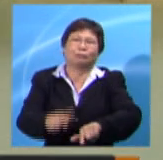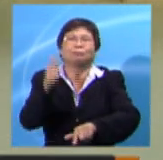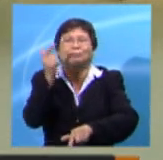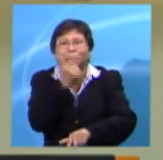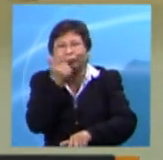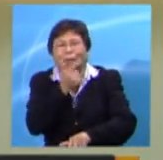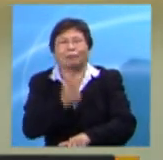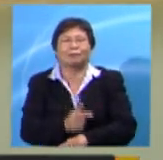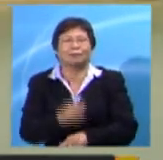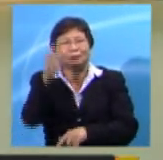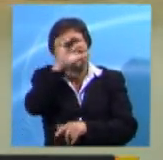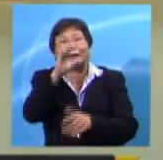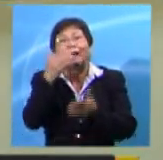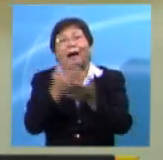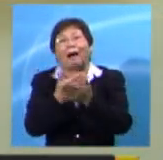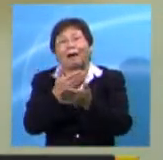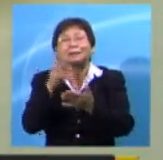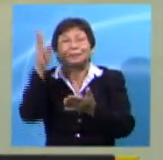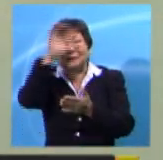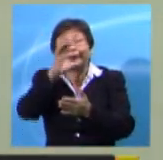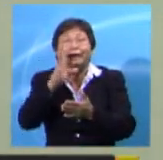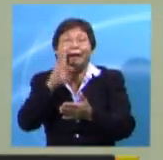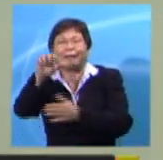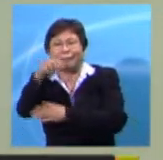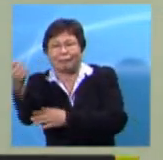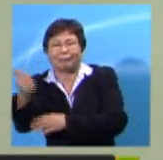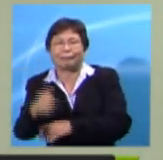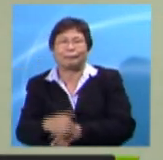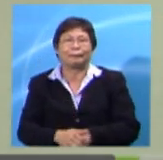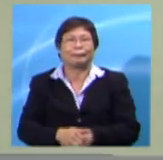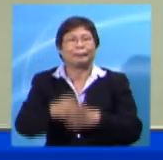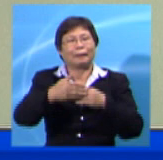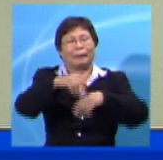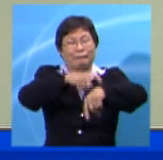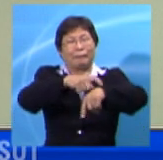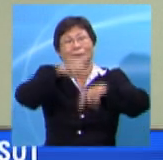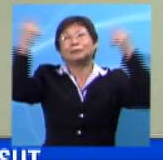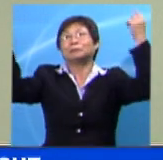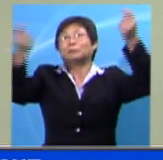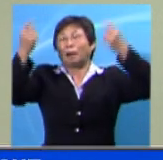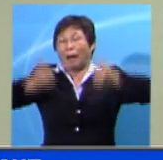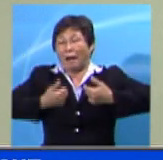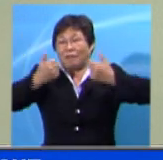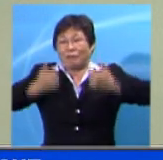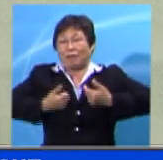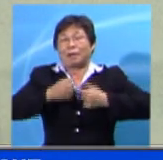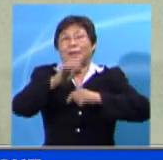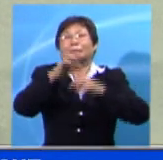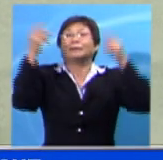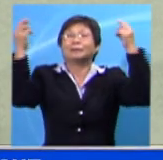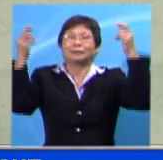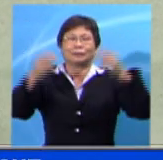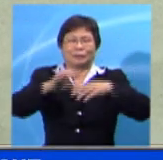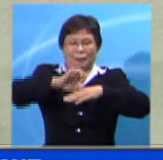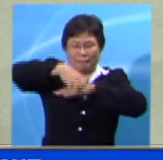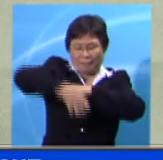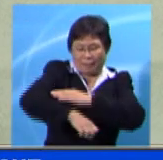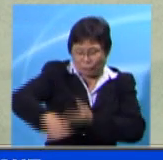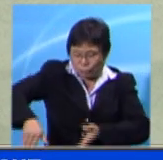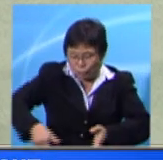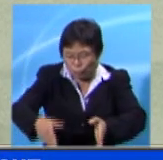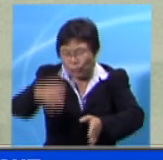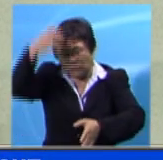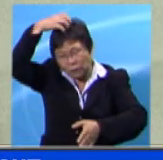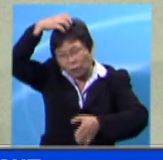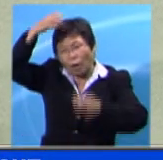lagi untuk memastikan bahawa sistal selepas musim perayaan aidil fitri empangan Sungai Selangor masih